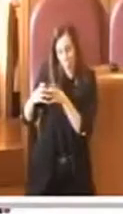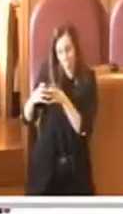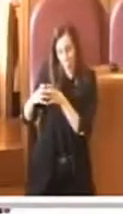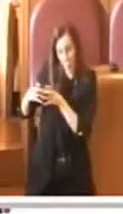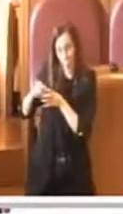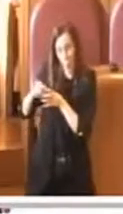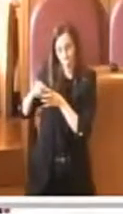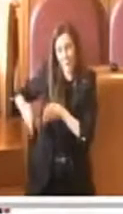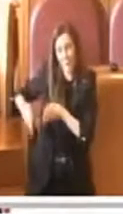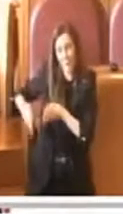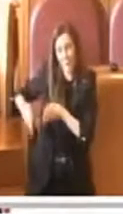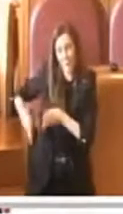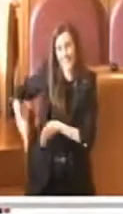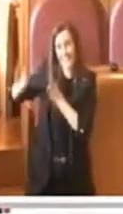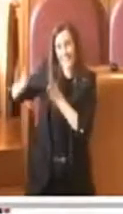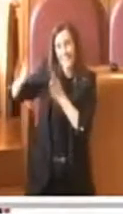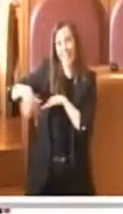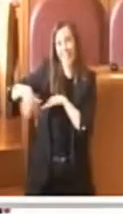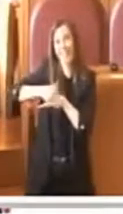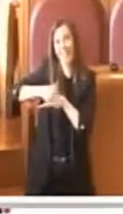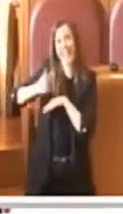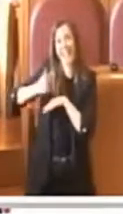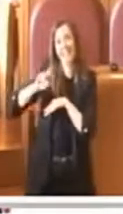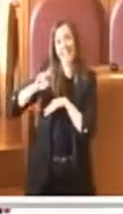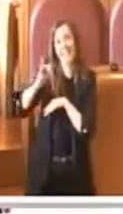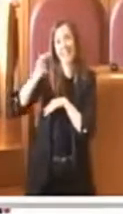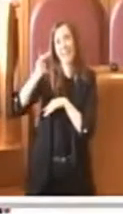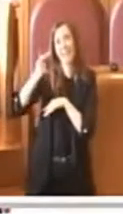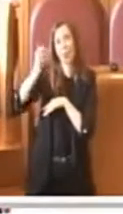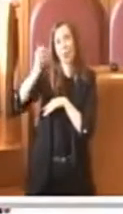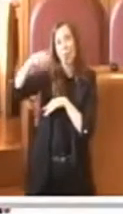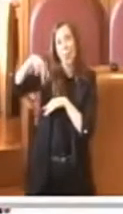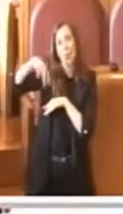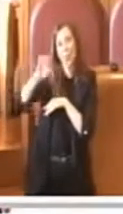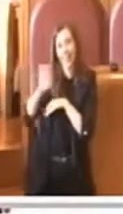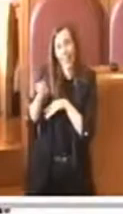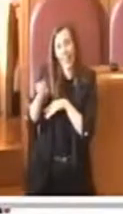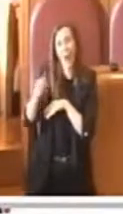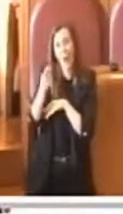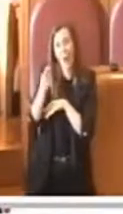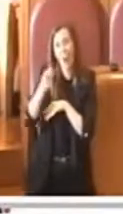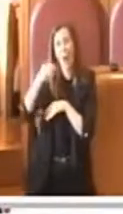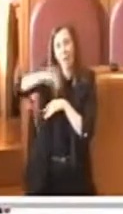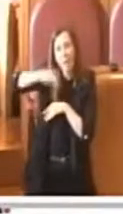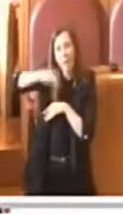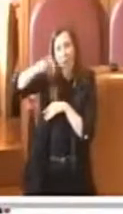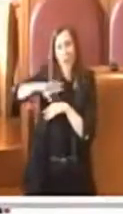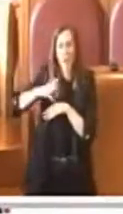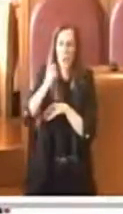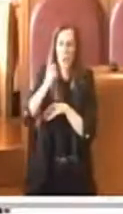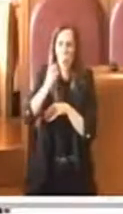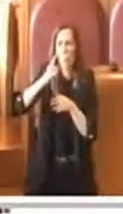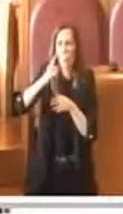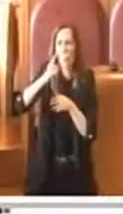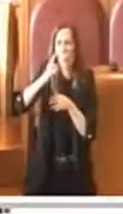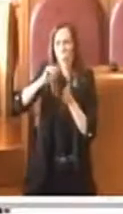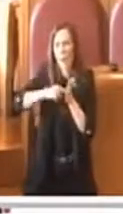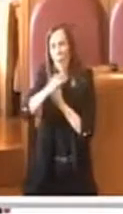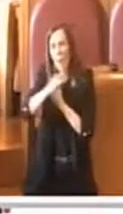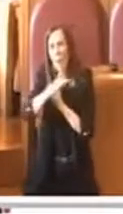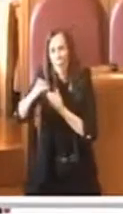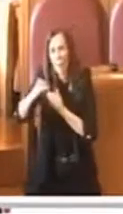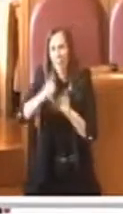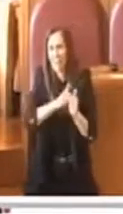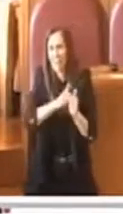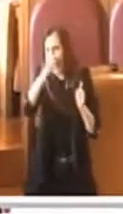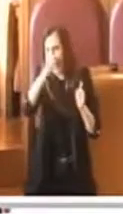da un immobile che è quello di Via del Tritone, che costa circa 1,5 milioni l'anno, perché non è di proprietà di Roma Capitale, invece in un